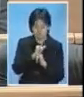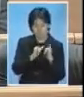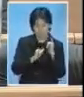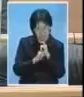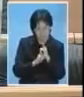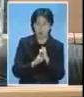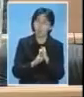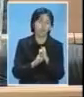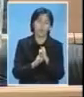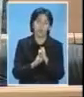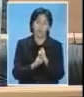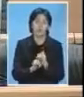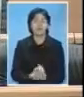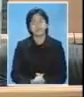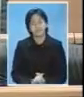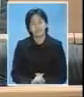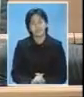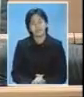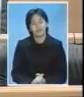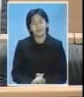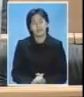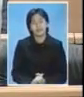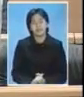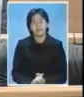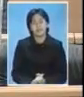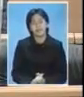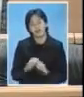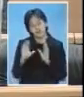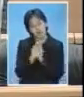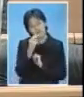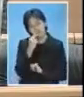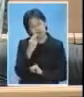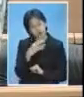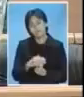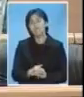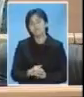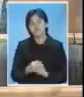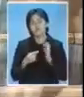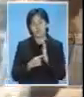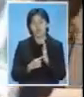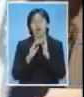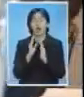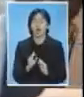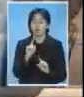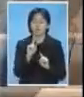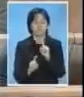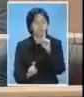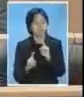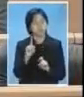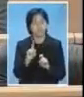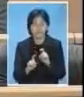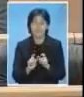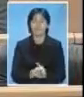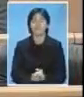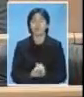อย่างนี้นี่ถือว่ามีความจงใจที่ต้องการทำให้บุคคลที่เสียชีวิตบุ